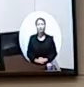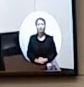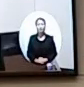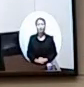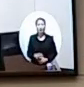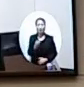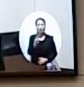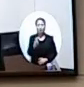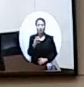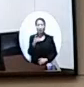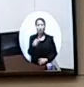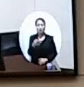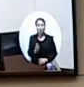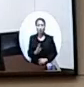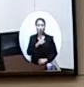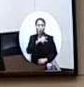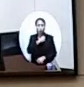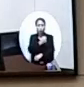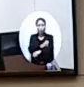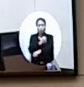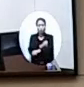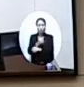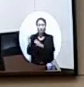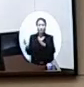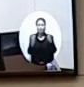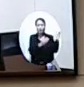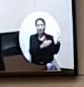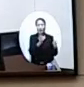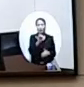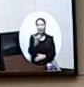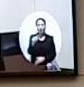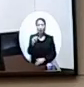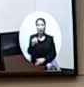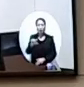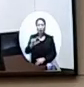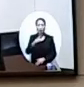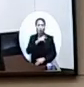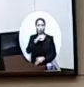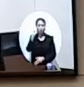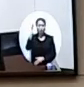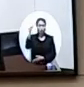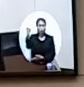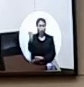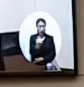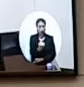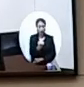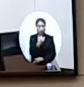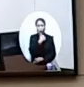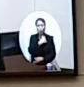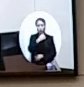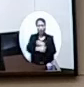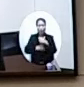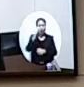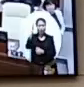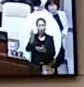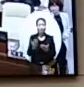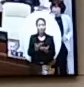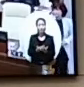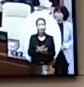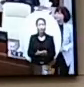네, 임태섭 의원님 수고하셨습니다. 네, 다음 이강비 경남 의원님 발언대로 나오셔서 얼른 자기 발언을 해주시기 바랍니다.